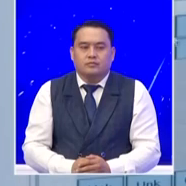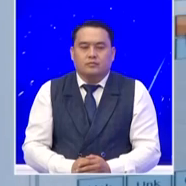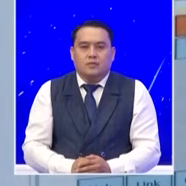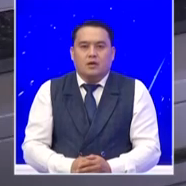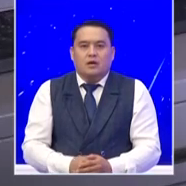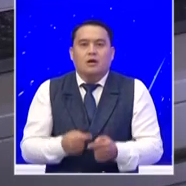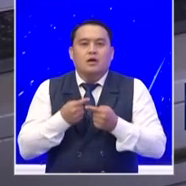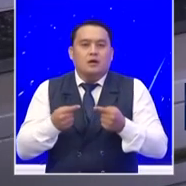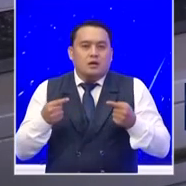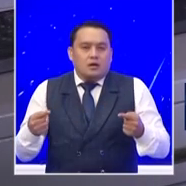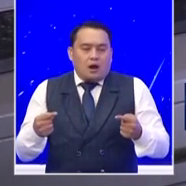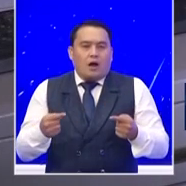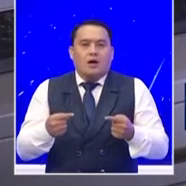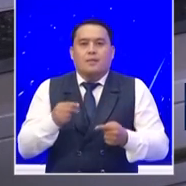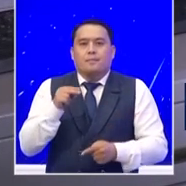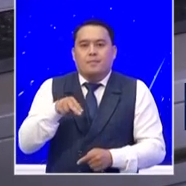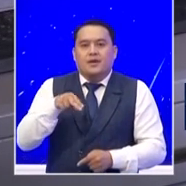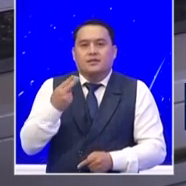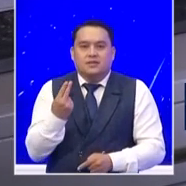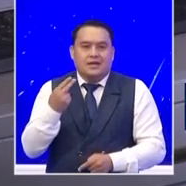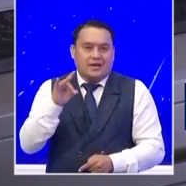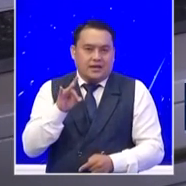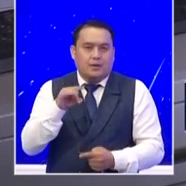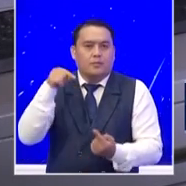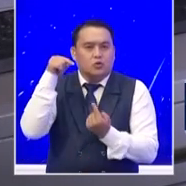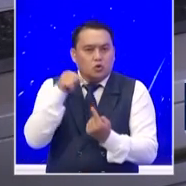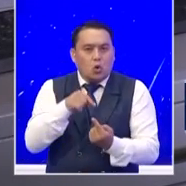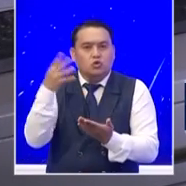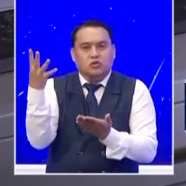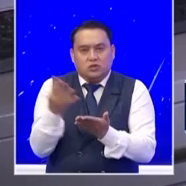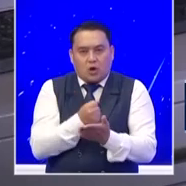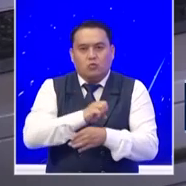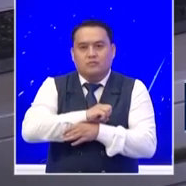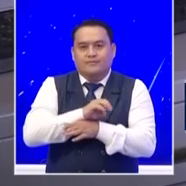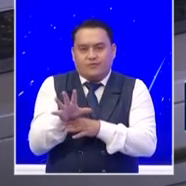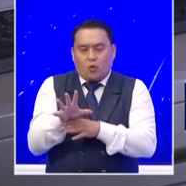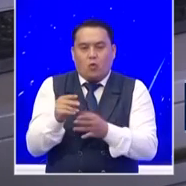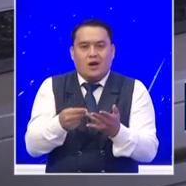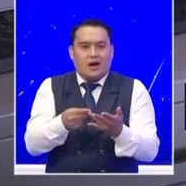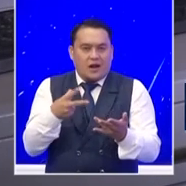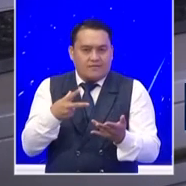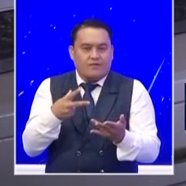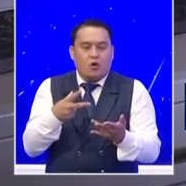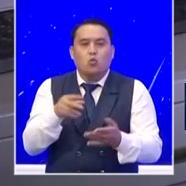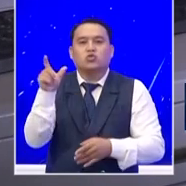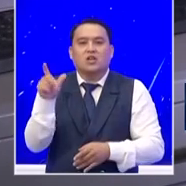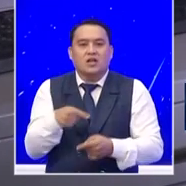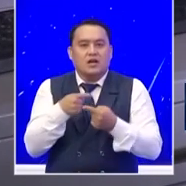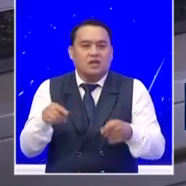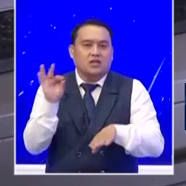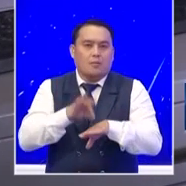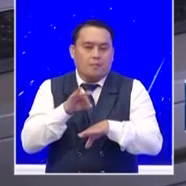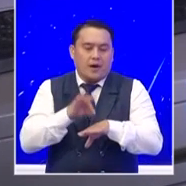Полимеразная цепная реакция, то есть ПЦР – высокоточный метод молекулярно-генетической диагностики, который позволяет выявить у человека